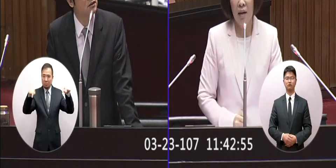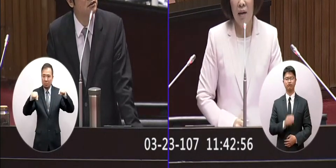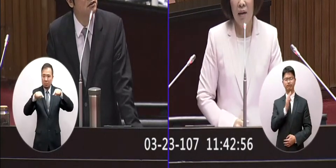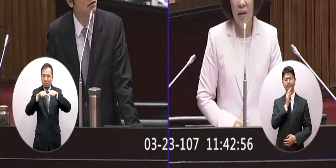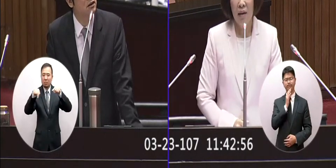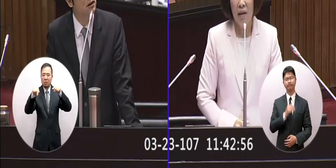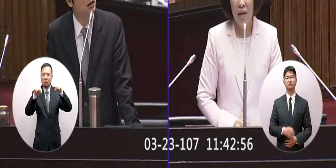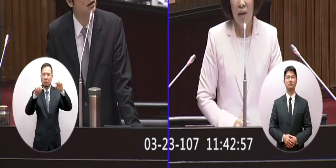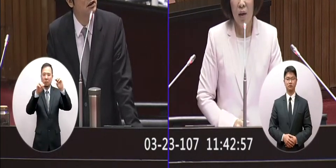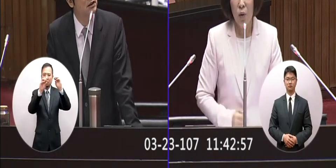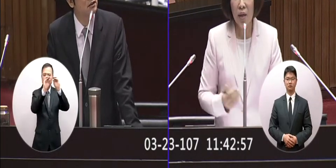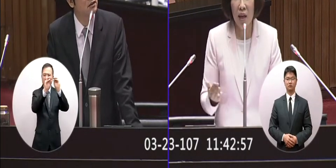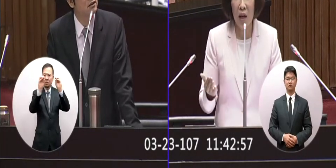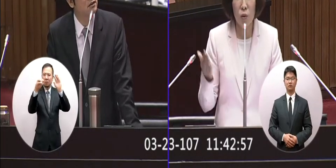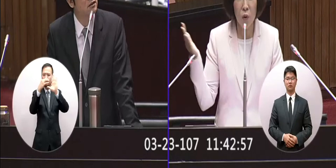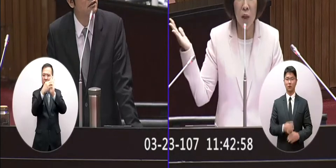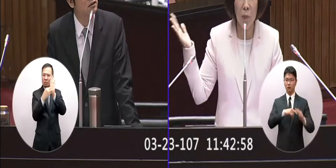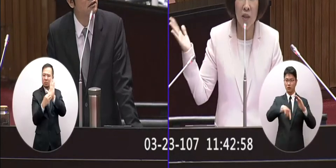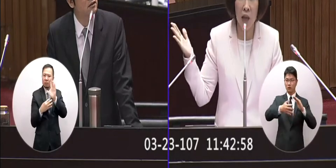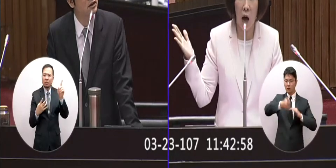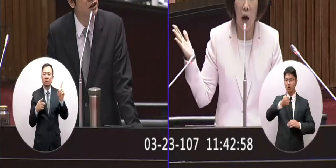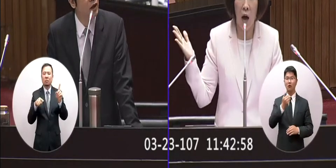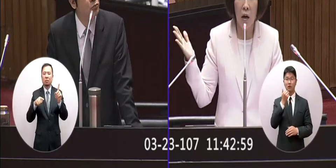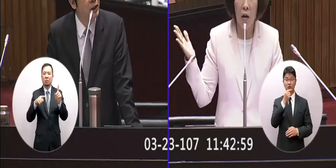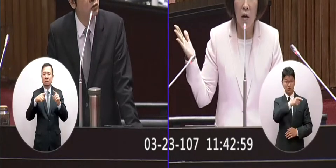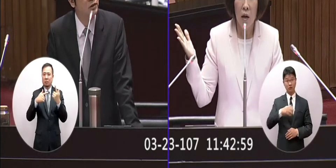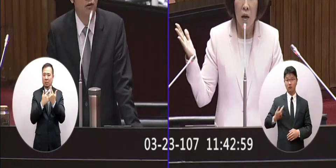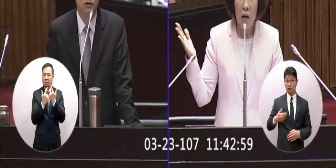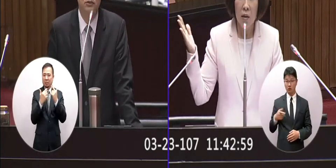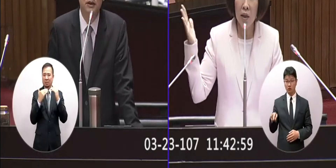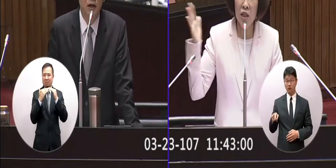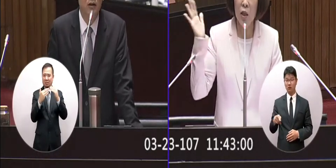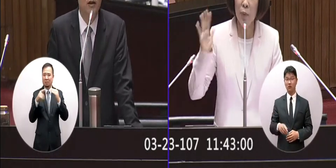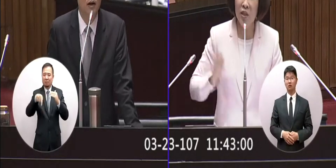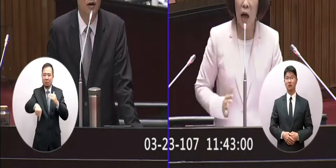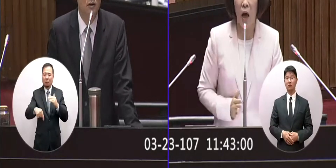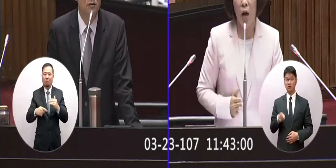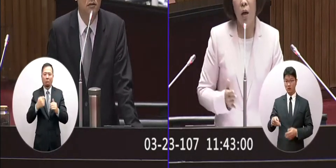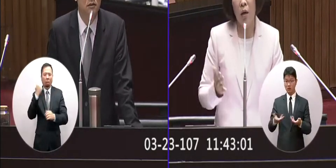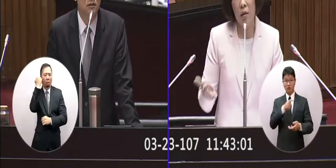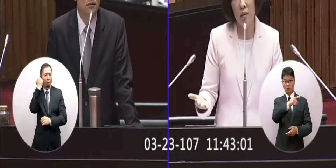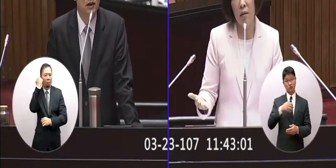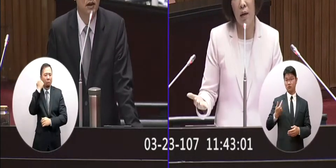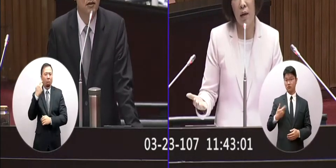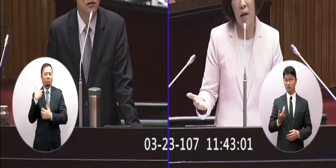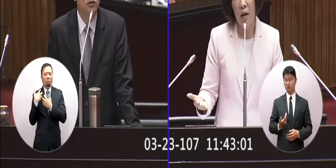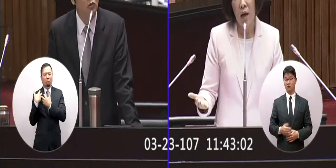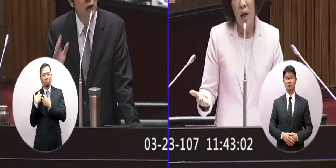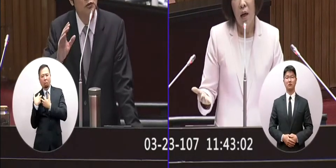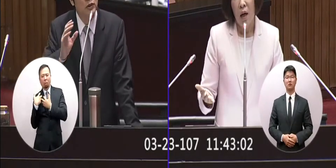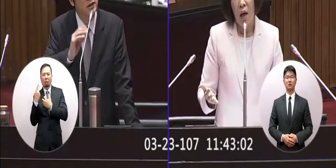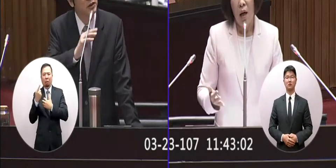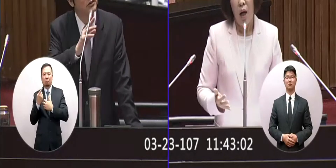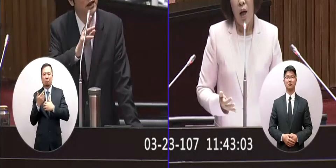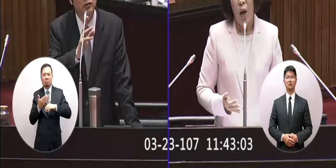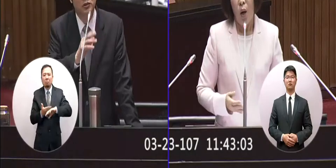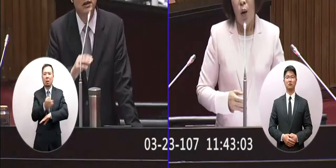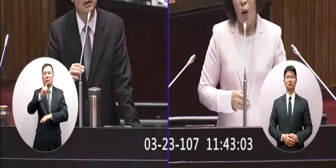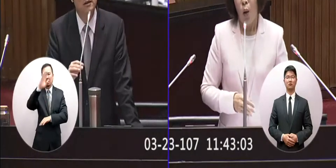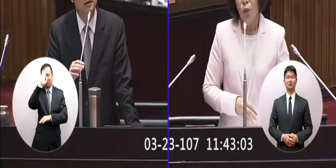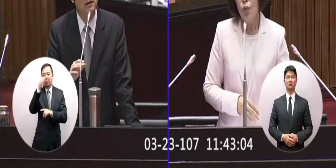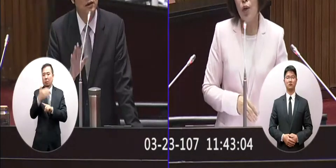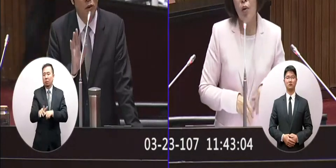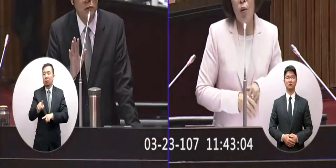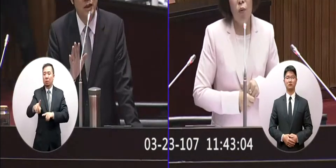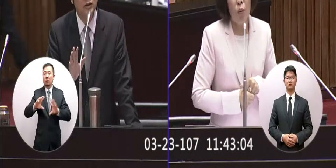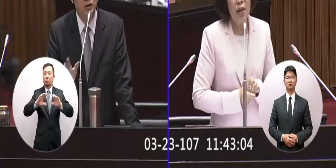啊，院长，所以你不知道哦。 积劳病故，这个我就不知道。 这就是你不知道，是。 就是国防部为什么用这样的文